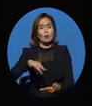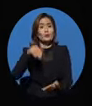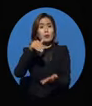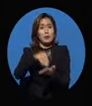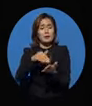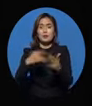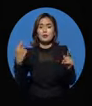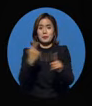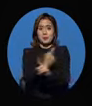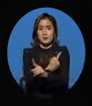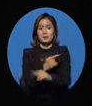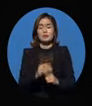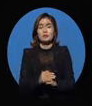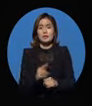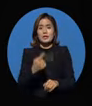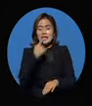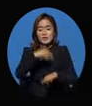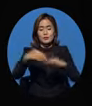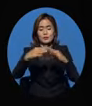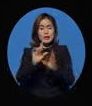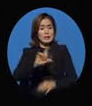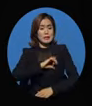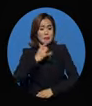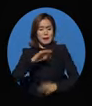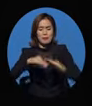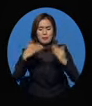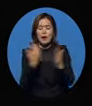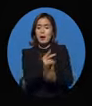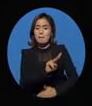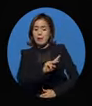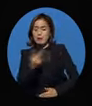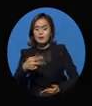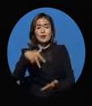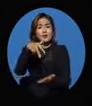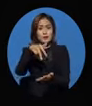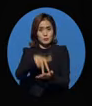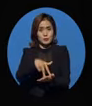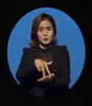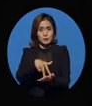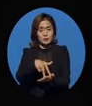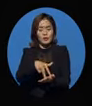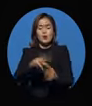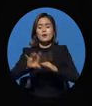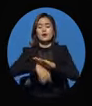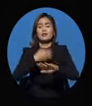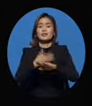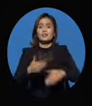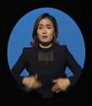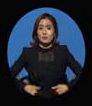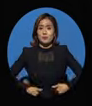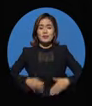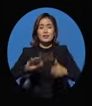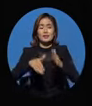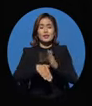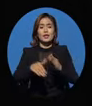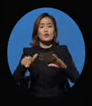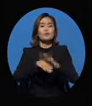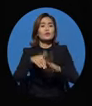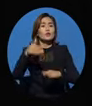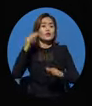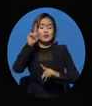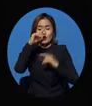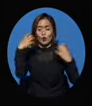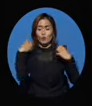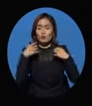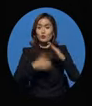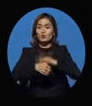바꾸겠습니다 민주당 이름만 남겨두고 다 바꾼다 는 자세로 혁신 압니다 그래야 문재인 전 모 성공하고